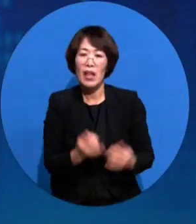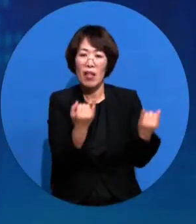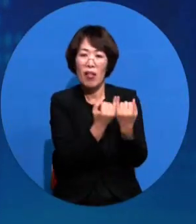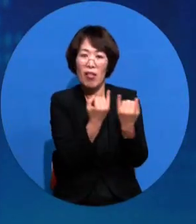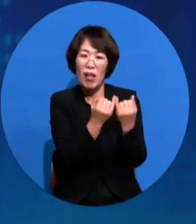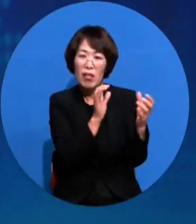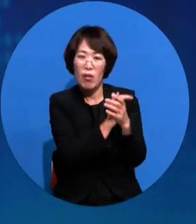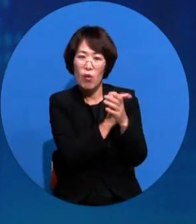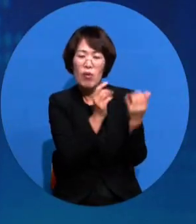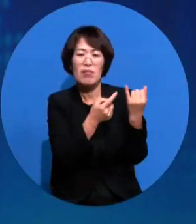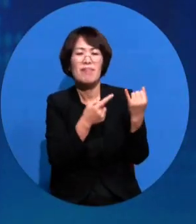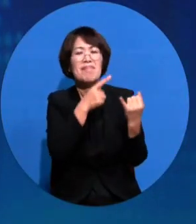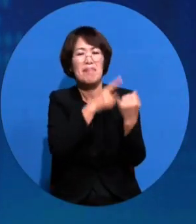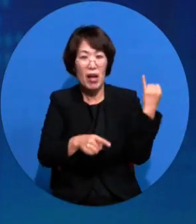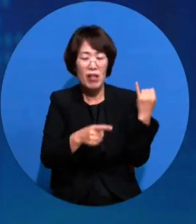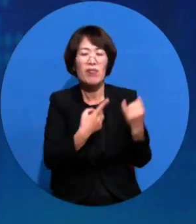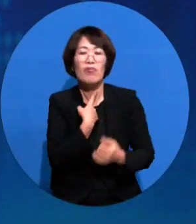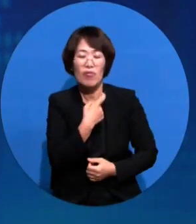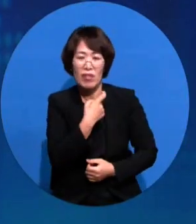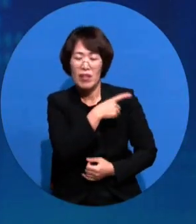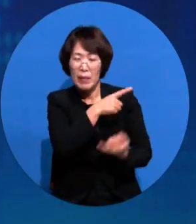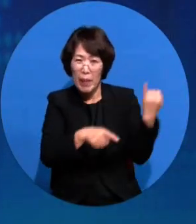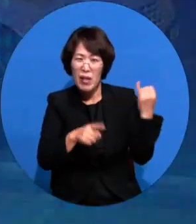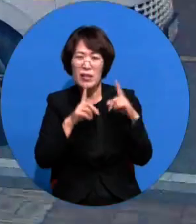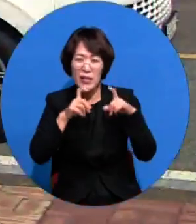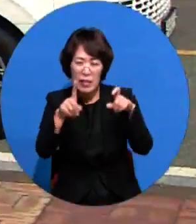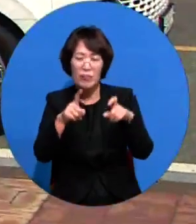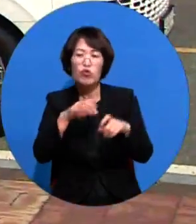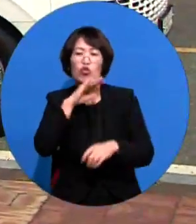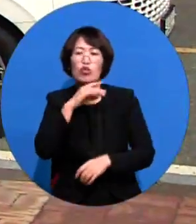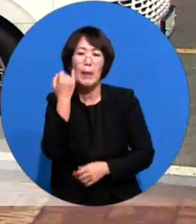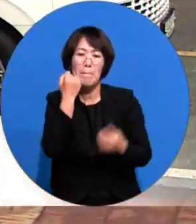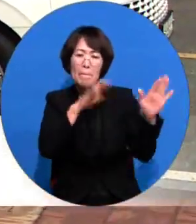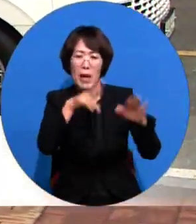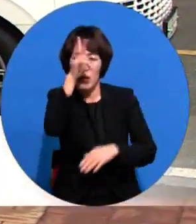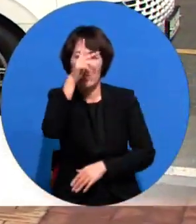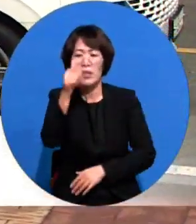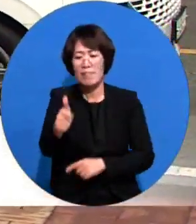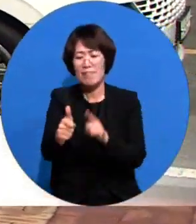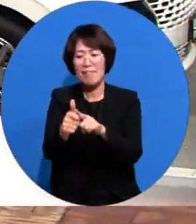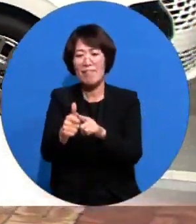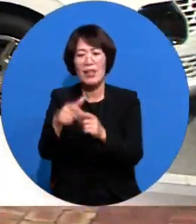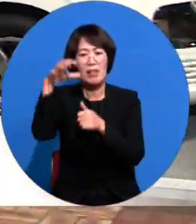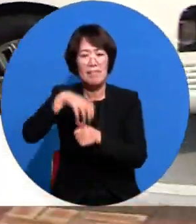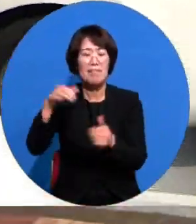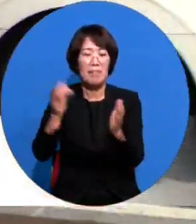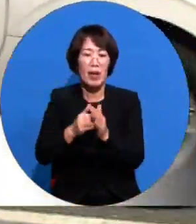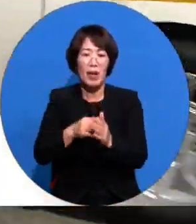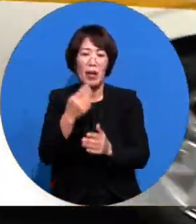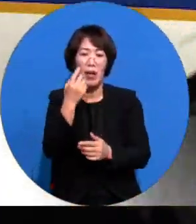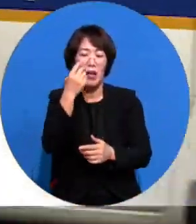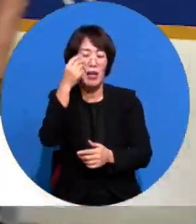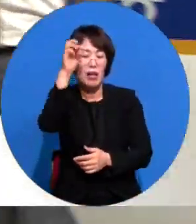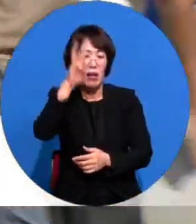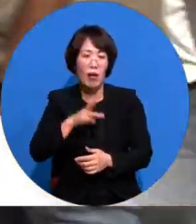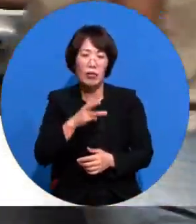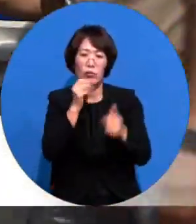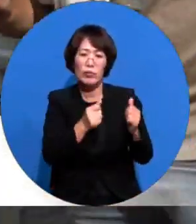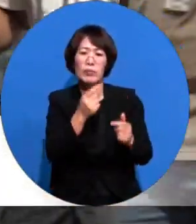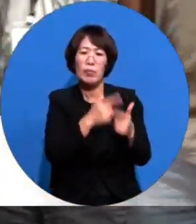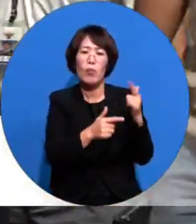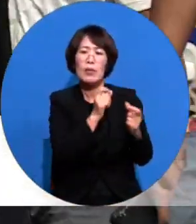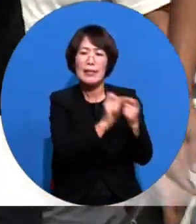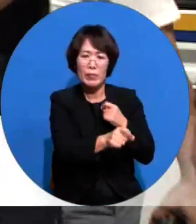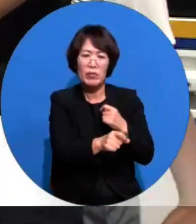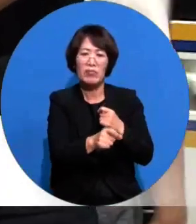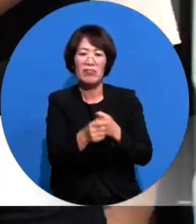여자친구를 살해한 혐의를 받고 있는 30대 해양 경찰관이 구속됐습니다. 광주지법 목포지원은 피의자가 도망할 우려가